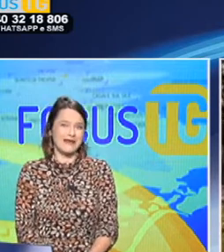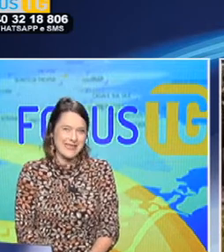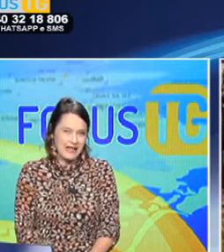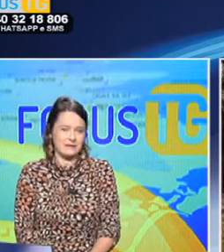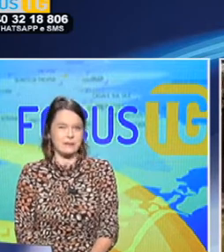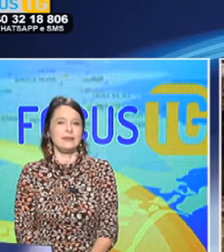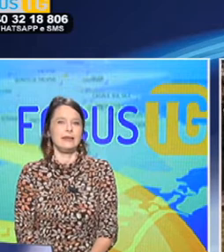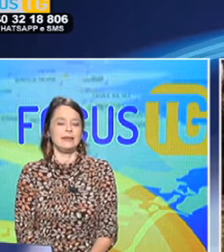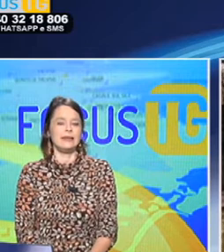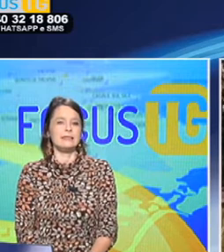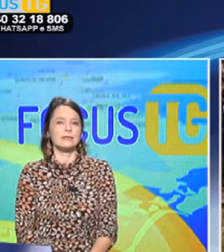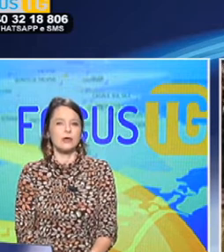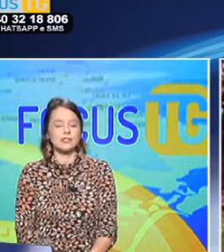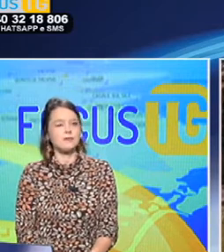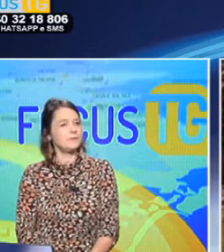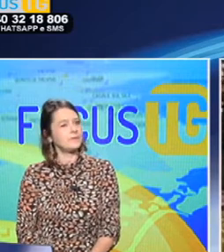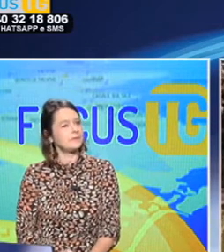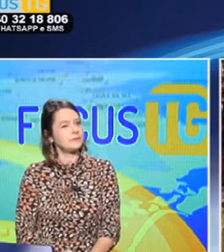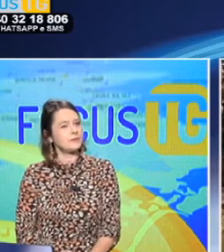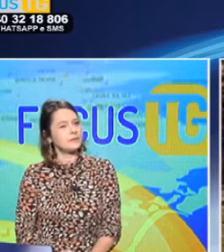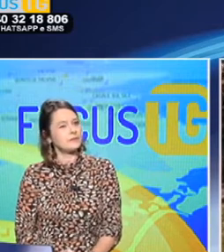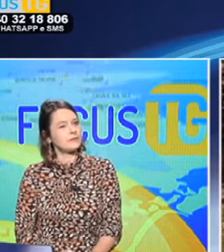questione pesante della carenza dosi,